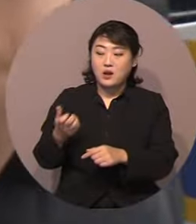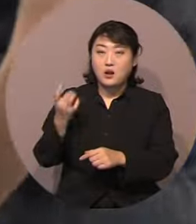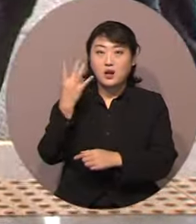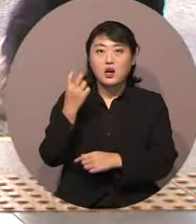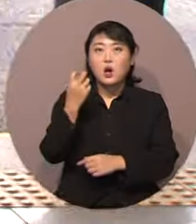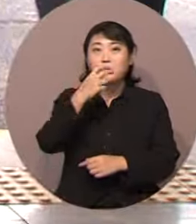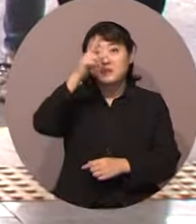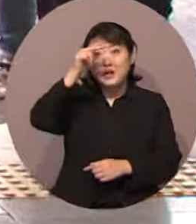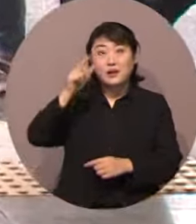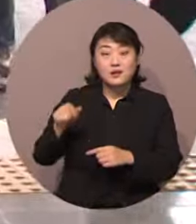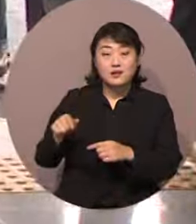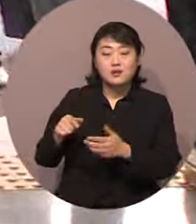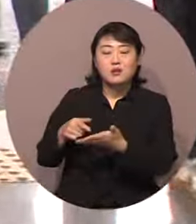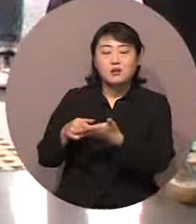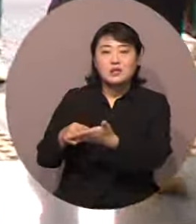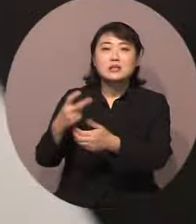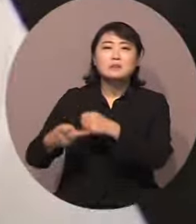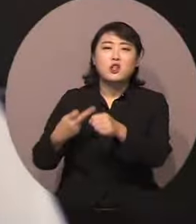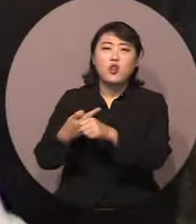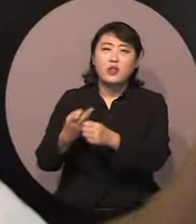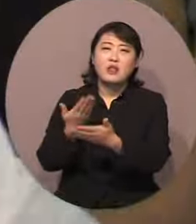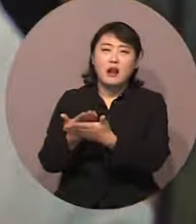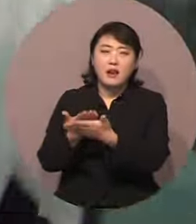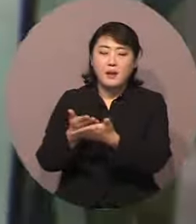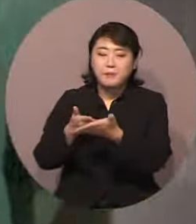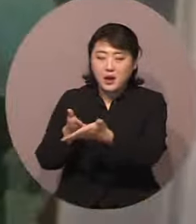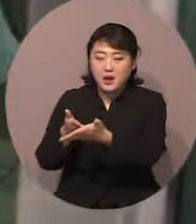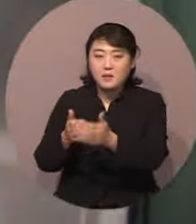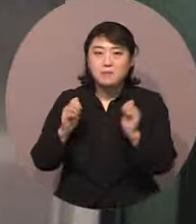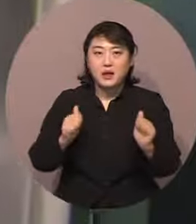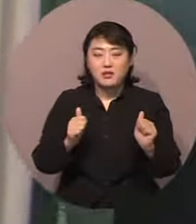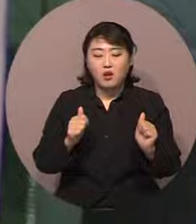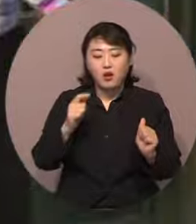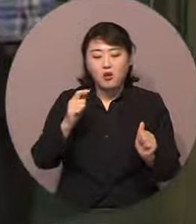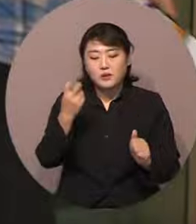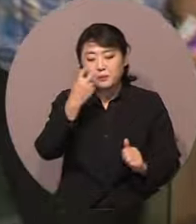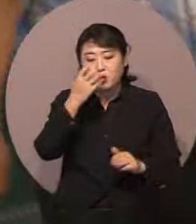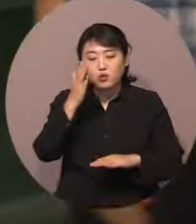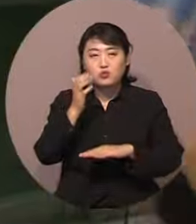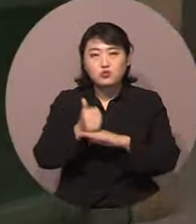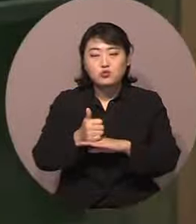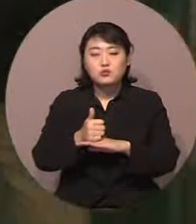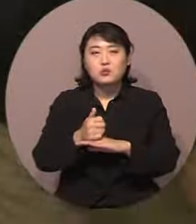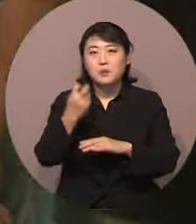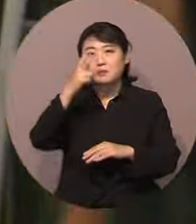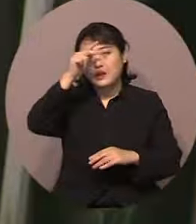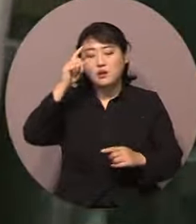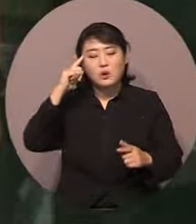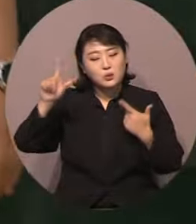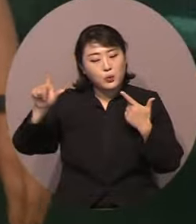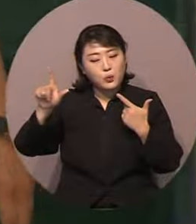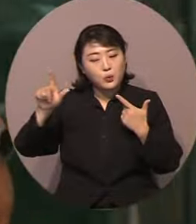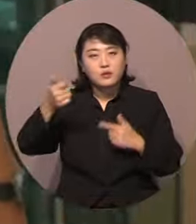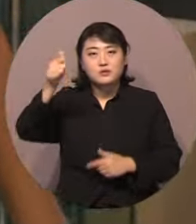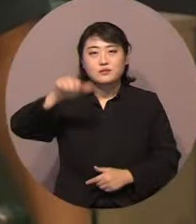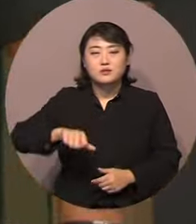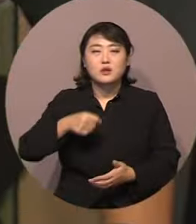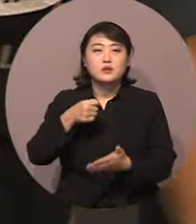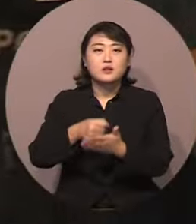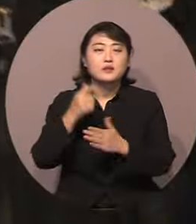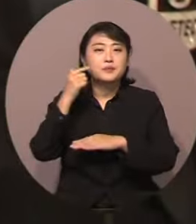내려달라고 재판부에 요청했고 판결문을 검토한 뒤 항소 여부를 결정할 것으로 알려졌습니다 MBC